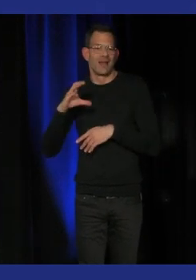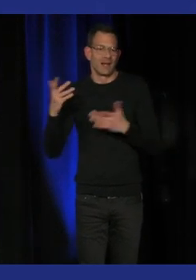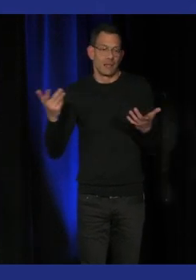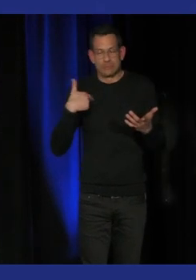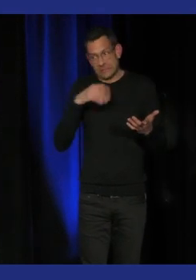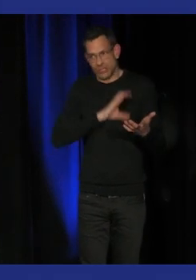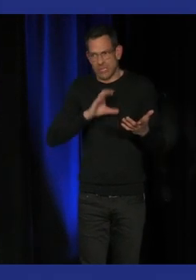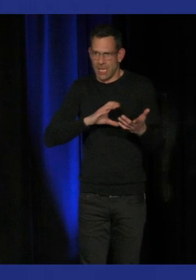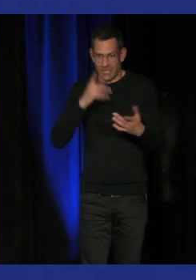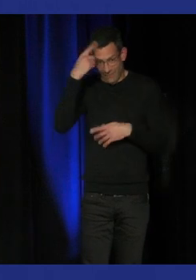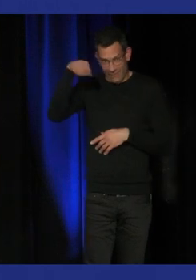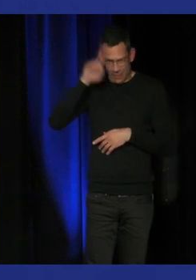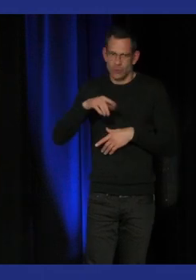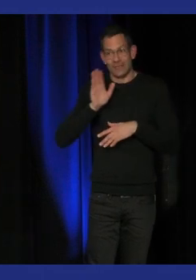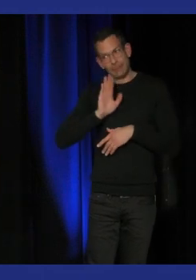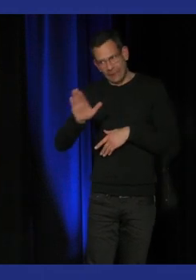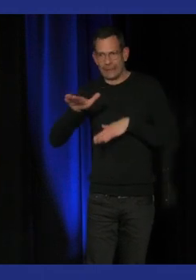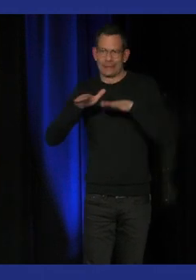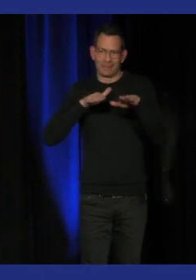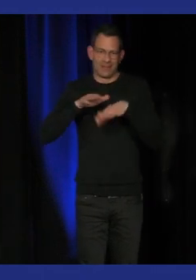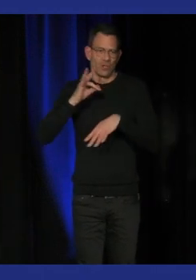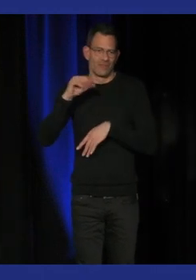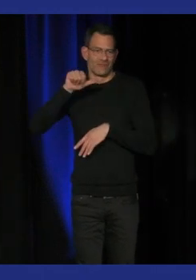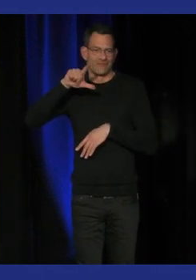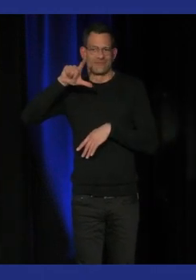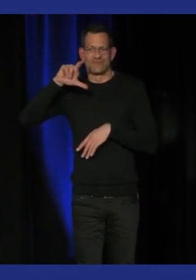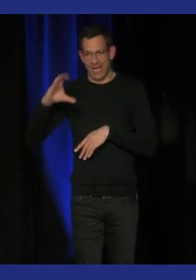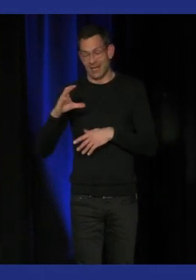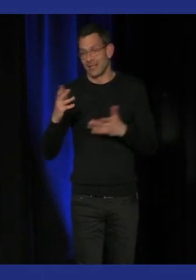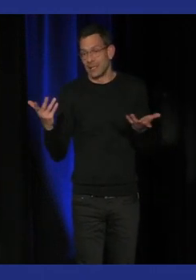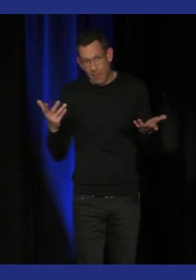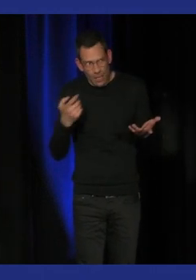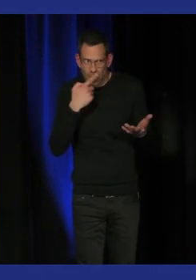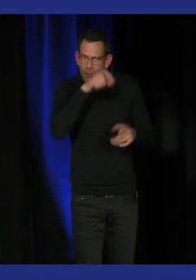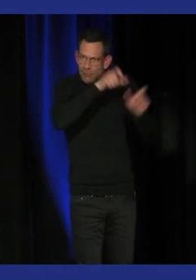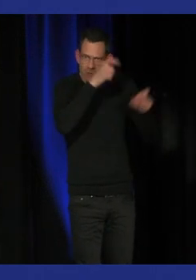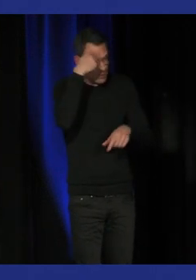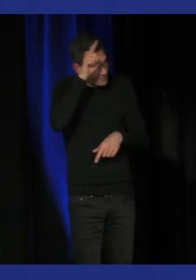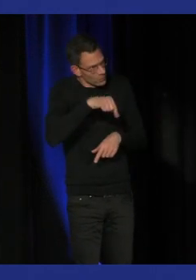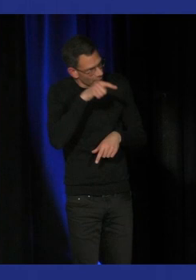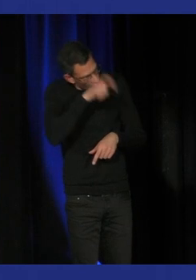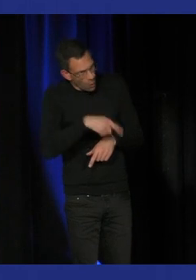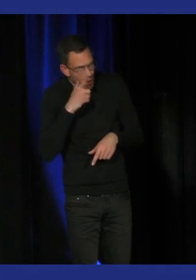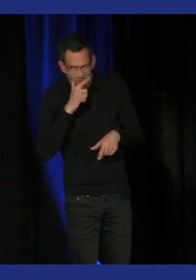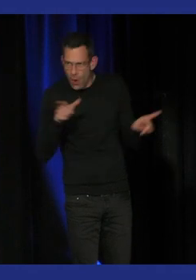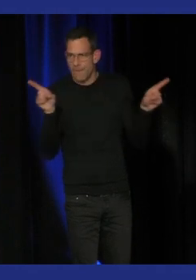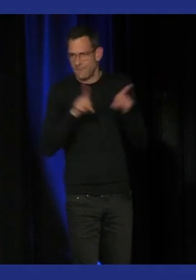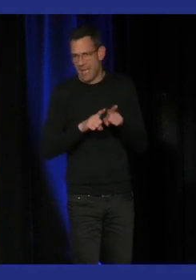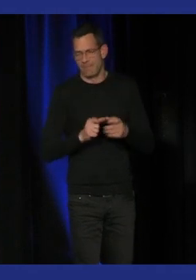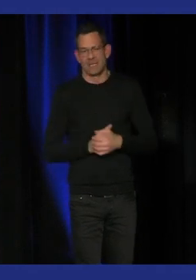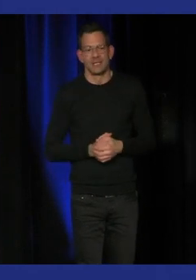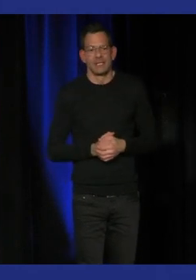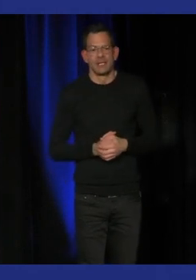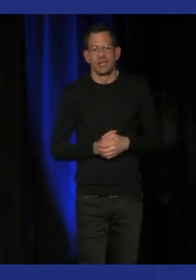en falque, et les philosophes devraient faire cet effort de clarté conceptuelle. Alors, dans un premier temps, je